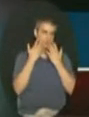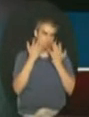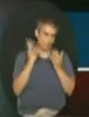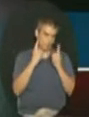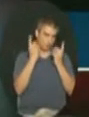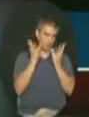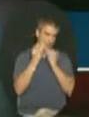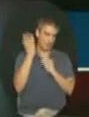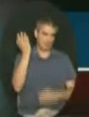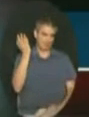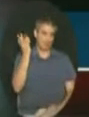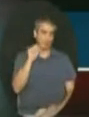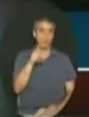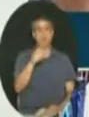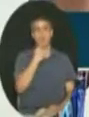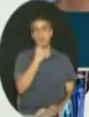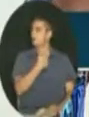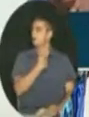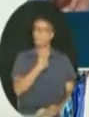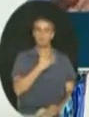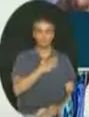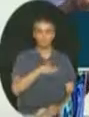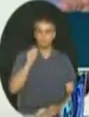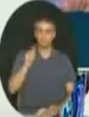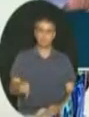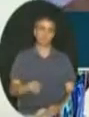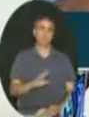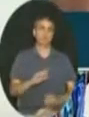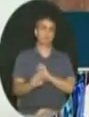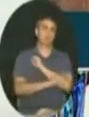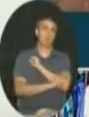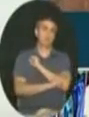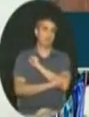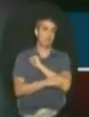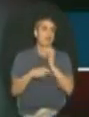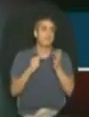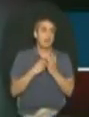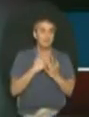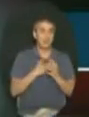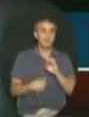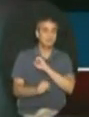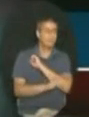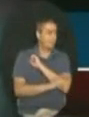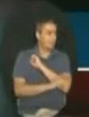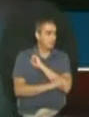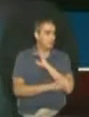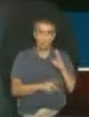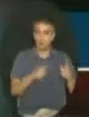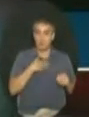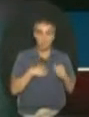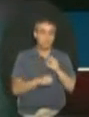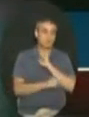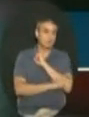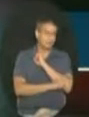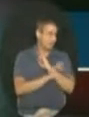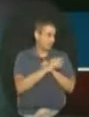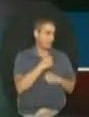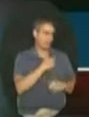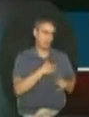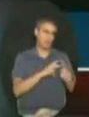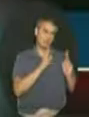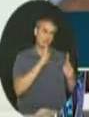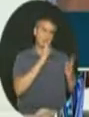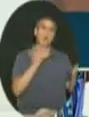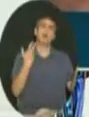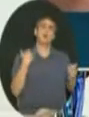הזה של מה שקרה עם העניין הזה. הוא אמר, אני רוצה את זה, את סגן. וכיוון שהוא רצה סגן, לא שייך. כיוון שהוא רצה, שם באמת רציתי